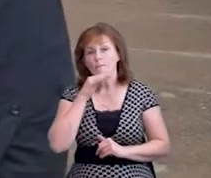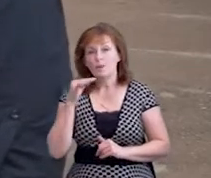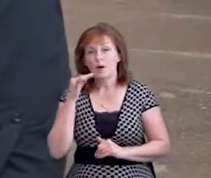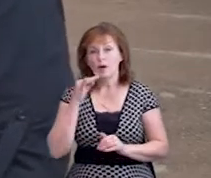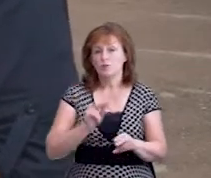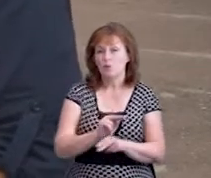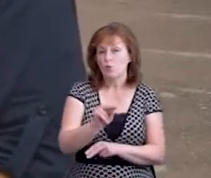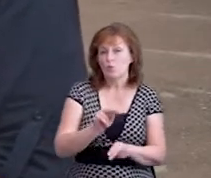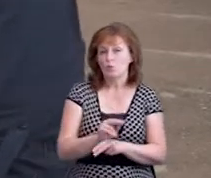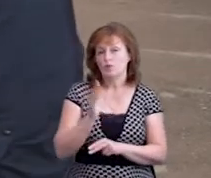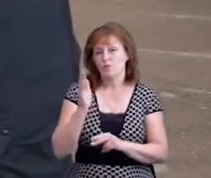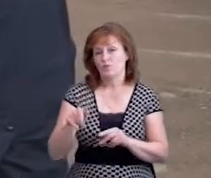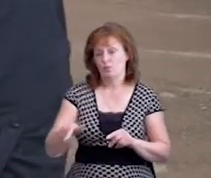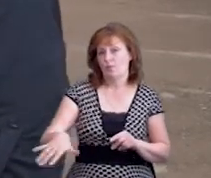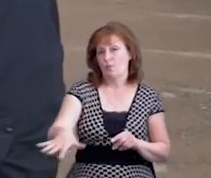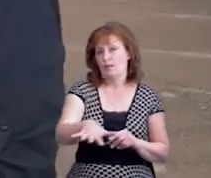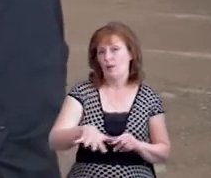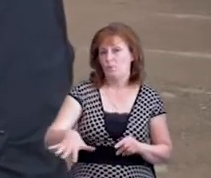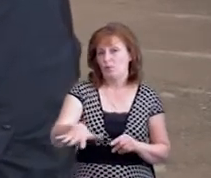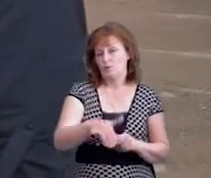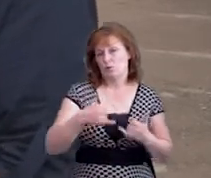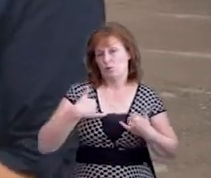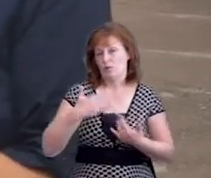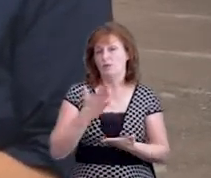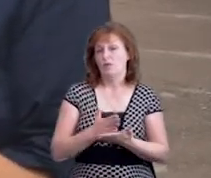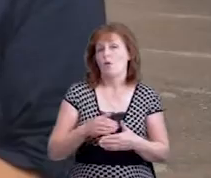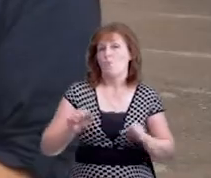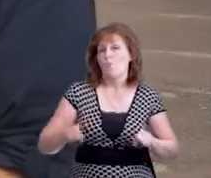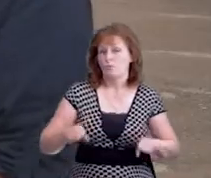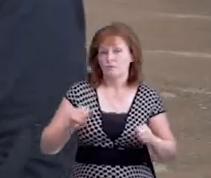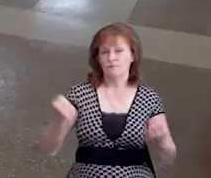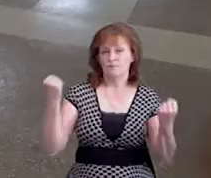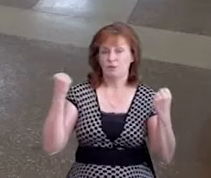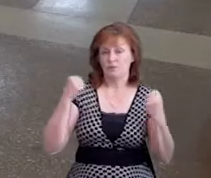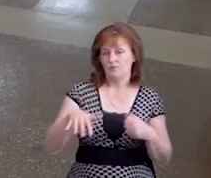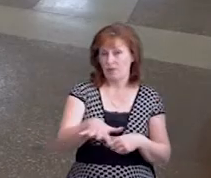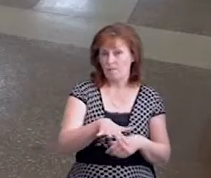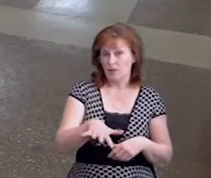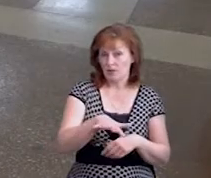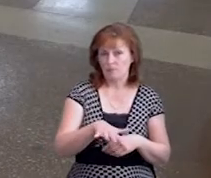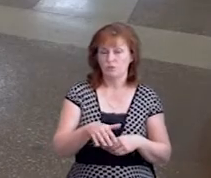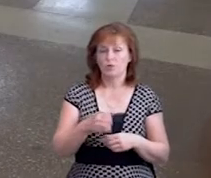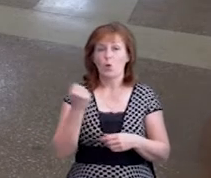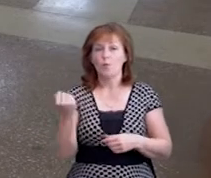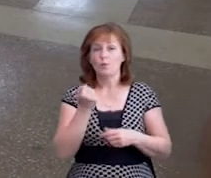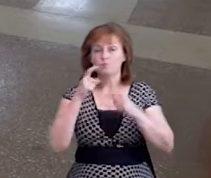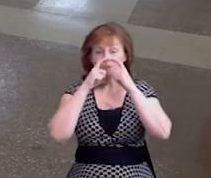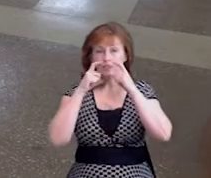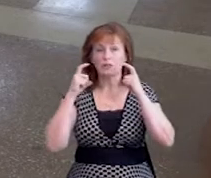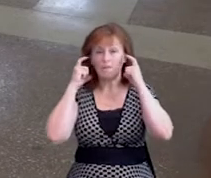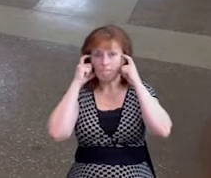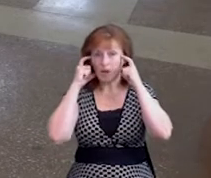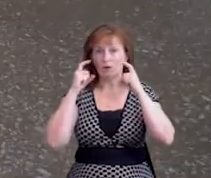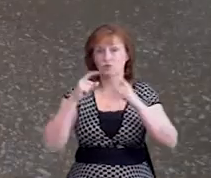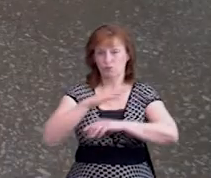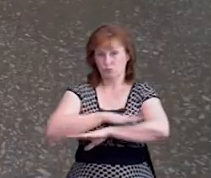проведення на подвір'ї. У нас є можливість на спортивних майданчиках. Носити маску на уроках вчителям та учням